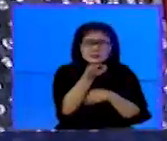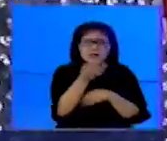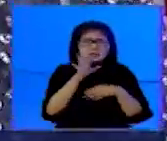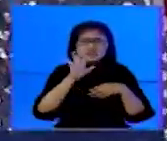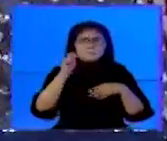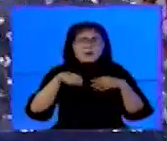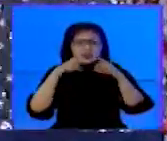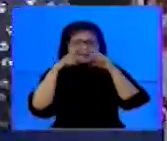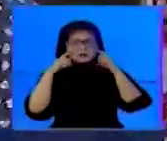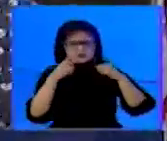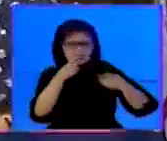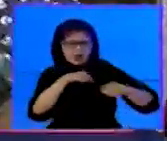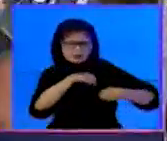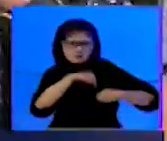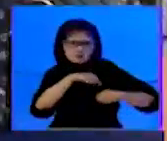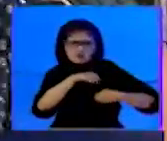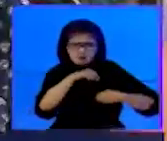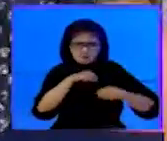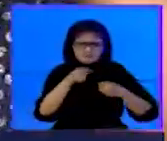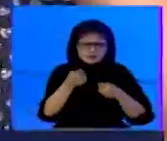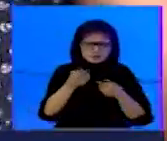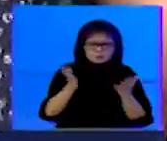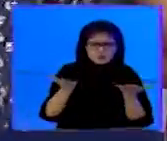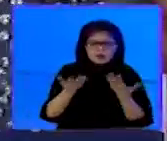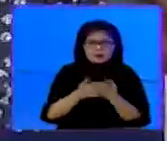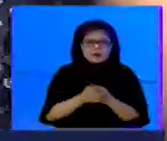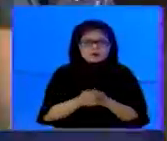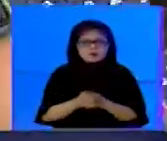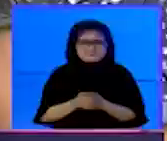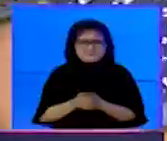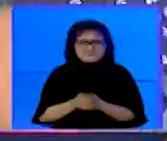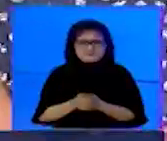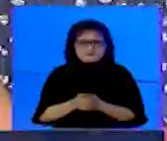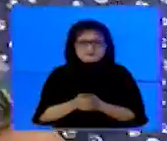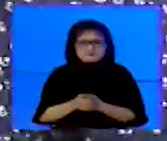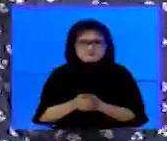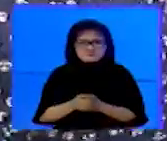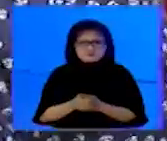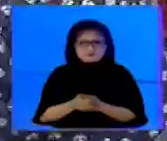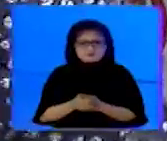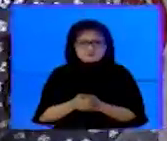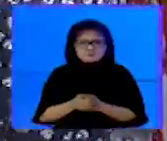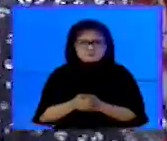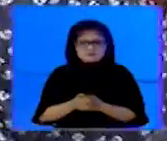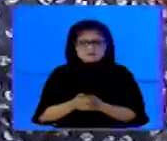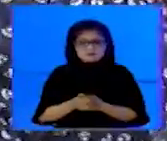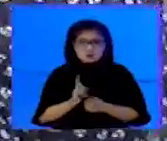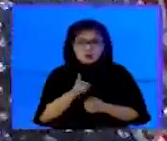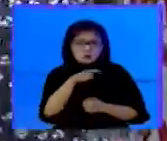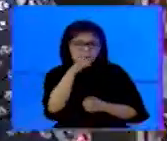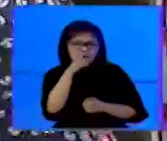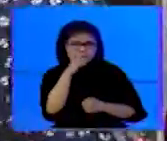apa-apa. Ini kayak model jam pantau gitu. Nah, Mas Chandra, menurut Mas Chandra, persebaran COVID-19